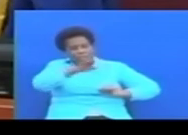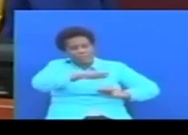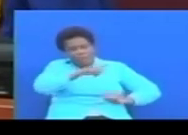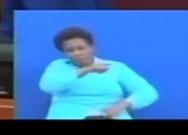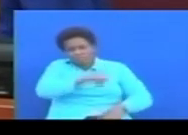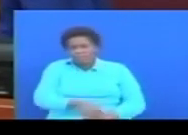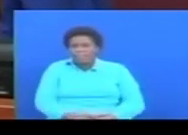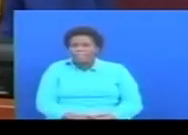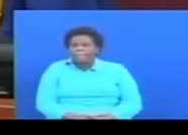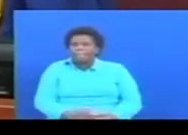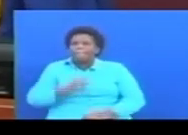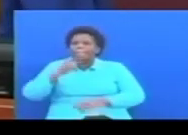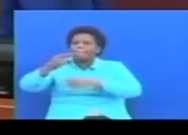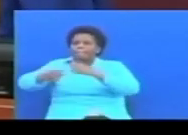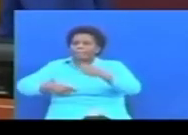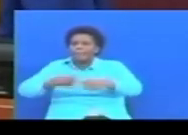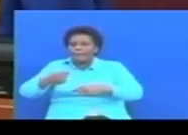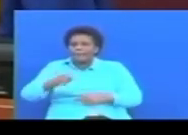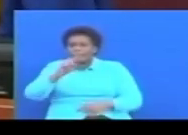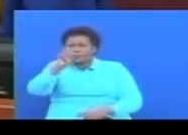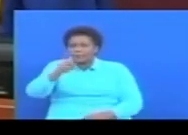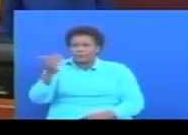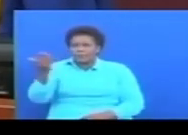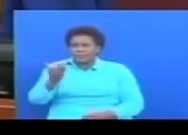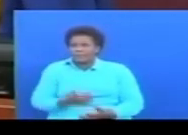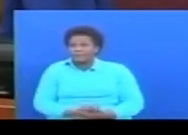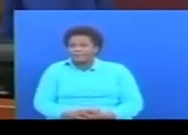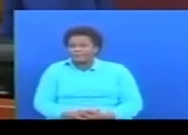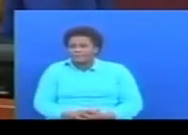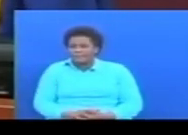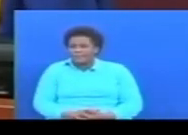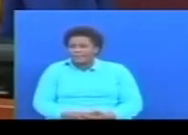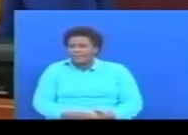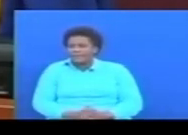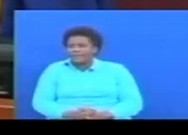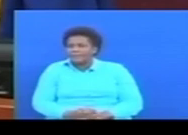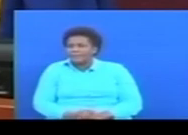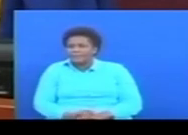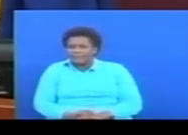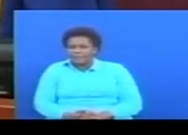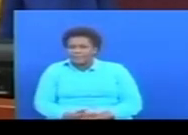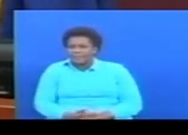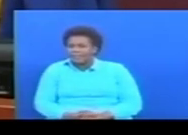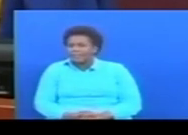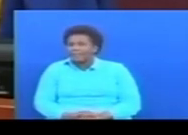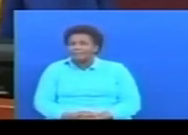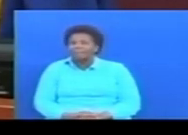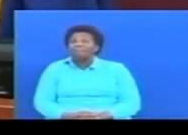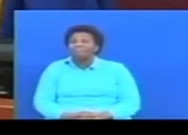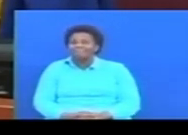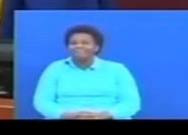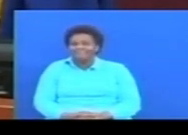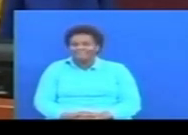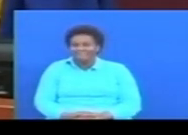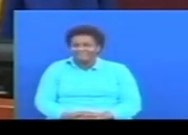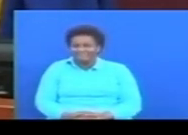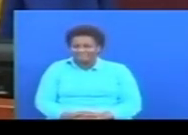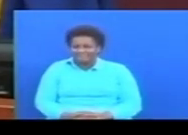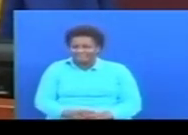Mheshimiwa Bunge, tunaendelea na Wizara ya Mambo ya Ndani ya Nchi. Mheshimiwa Bagwanji Magan.